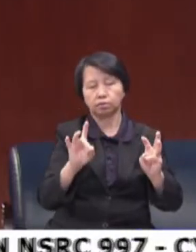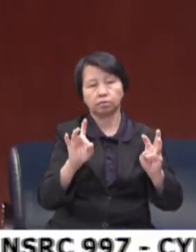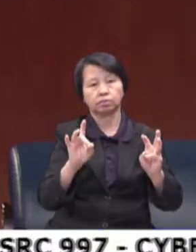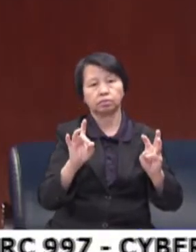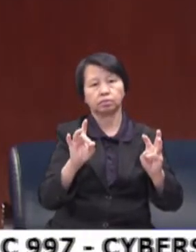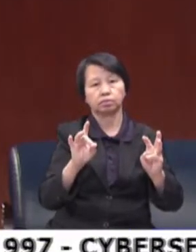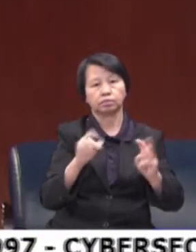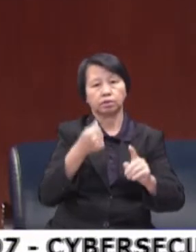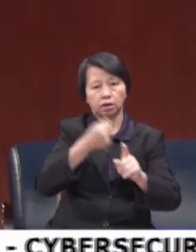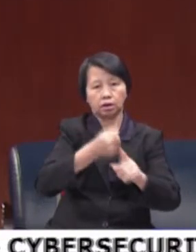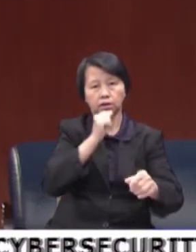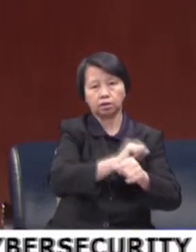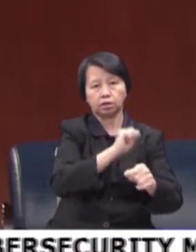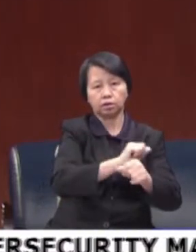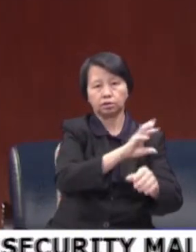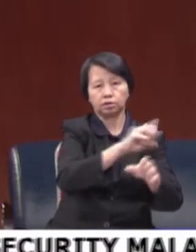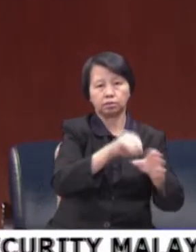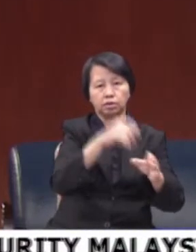arahan